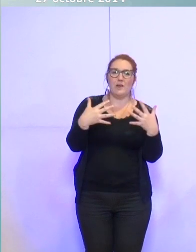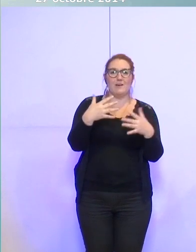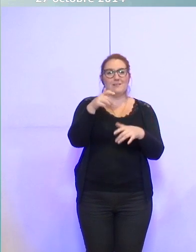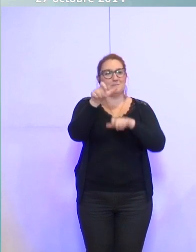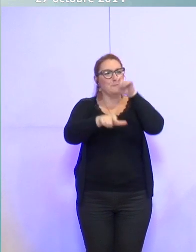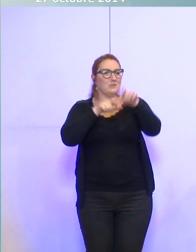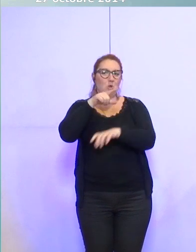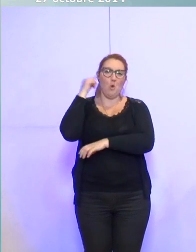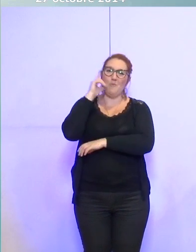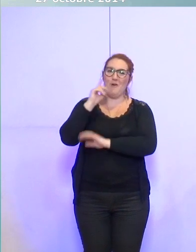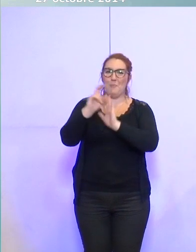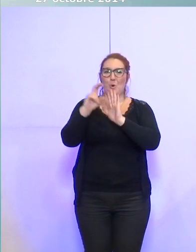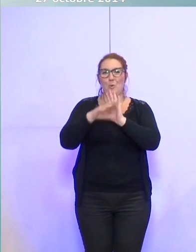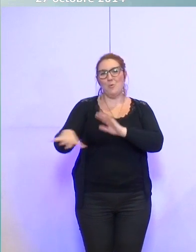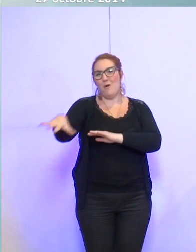conseil,